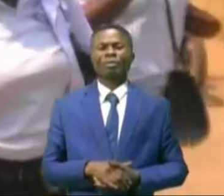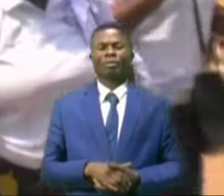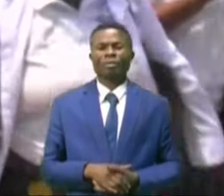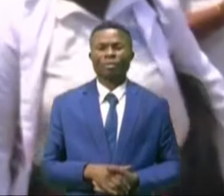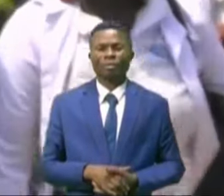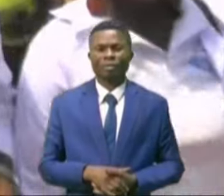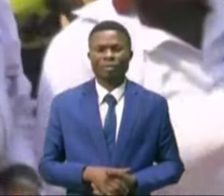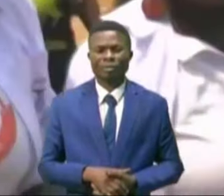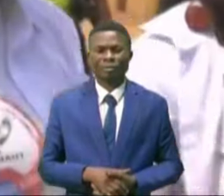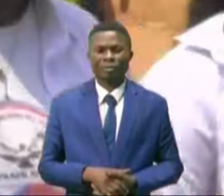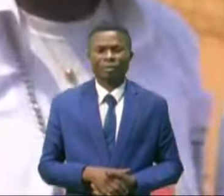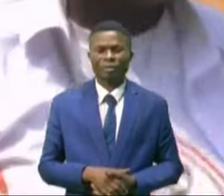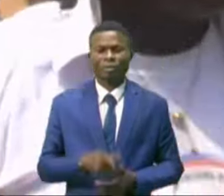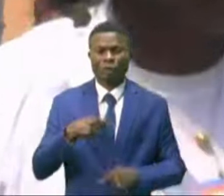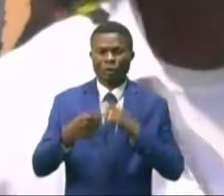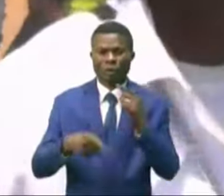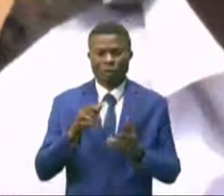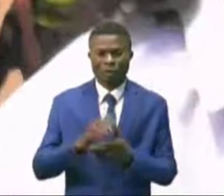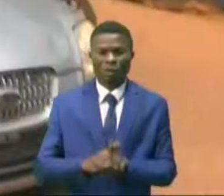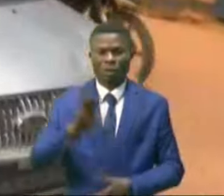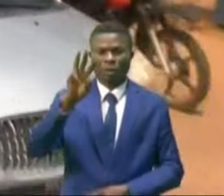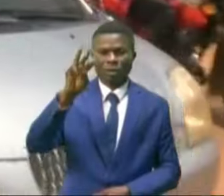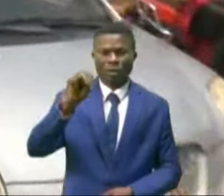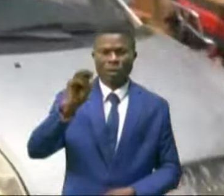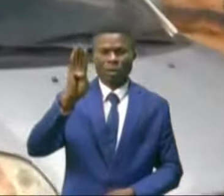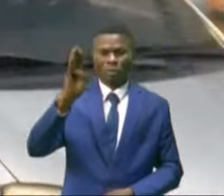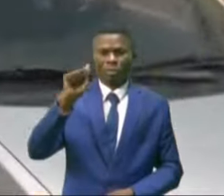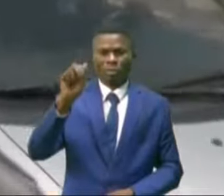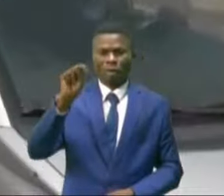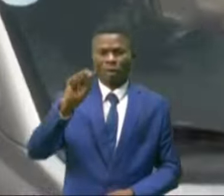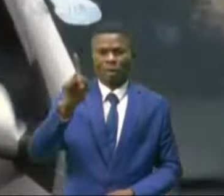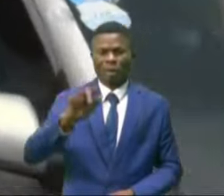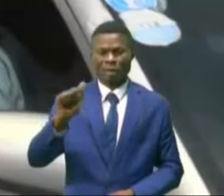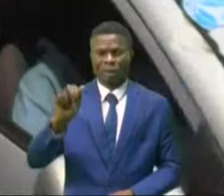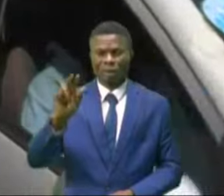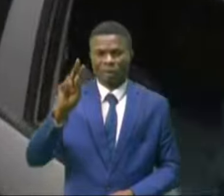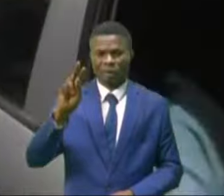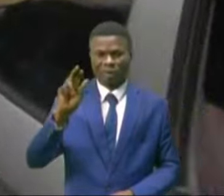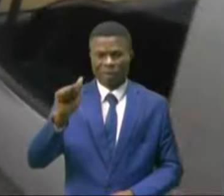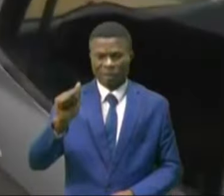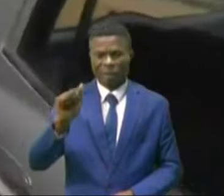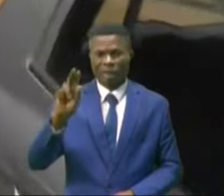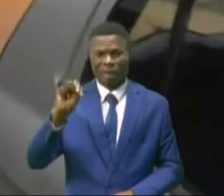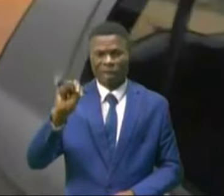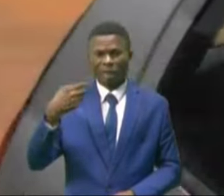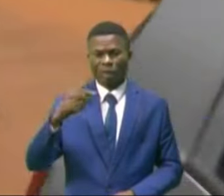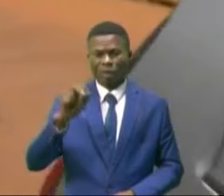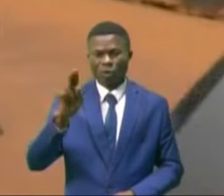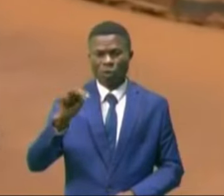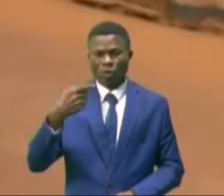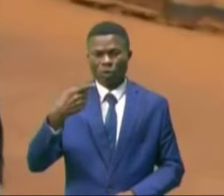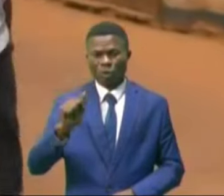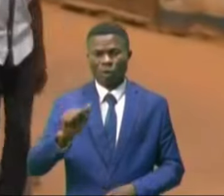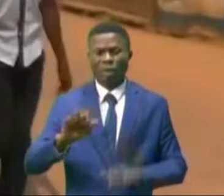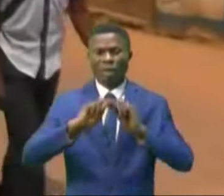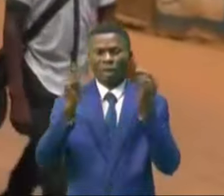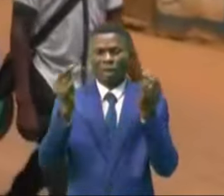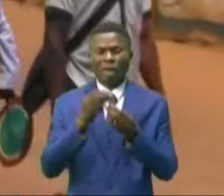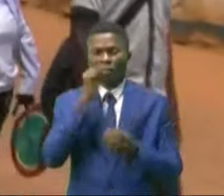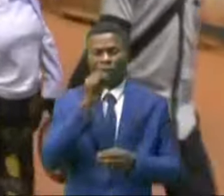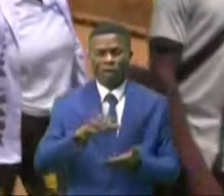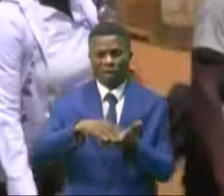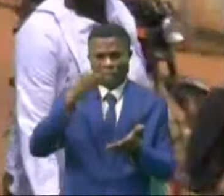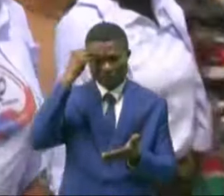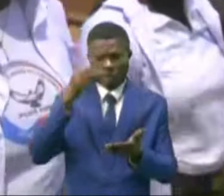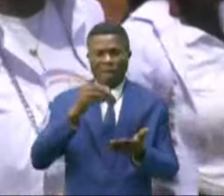Du parking de Mbanzangungu, passant par l'avenue Foyer jusqu'au lycée Bankazi, l'équipe dirigeante de l'association des anciens élèves du